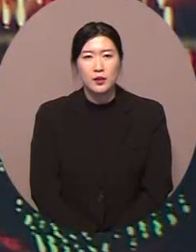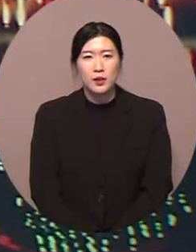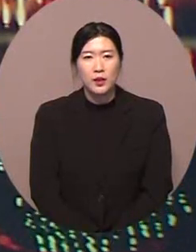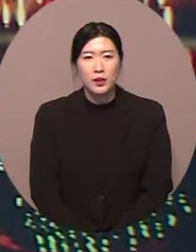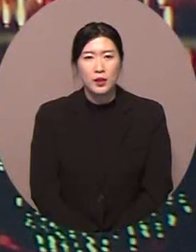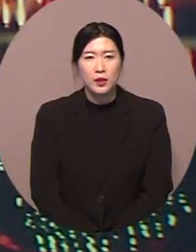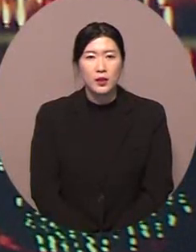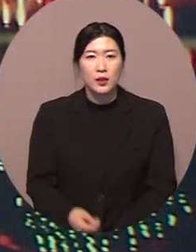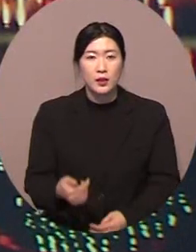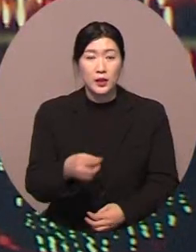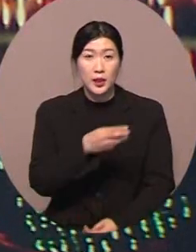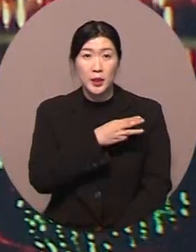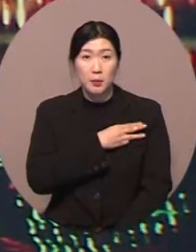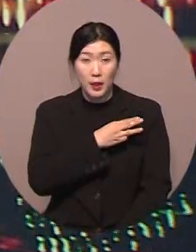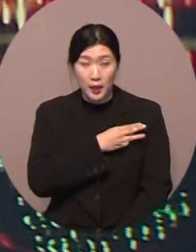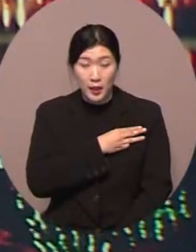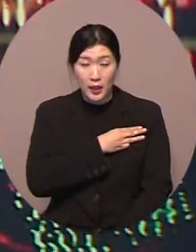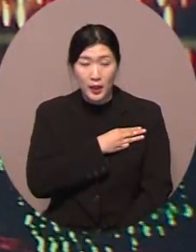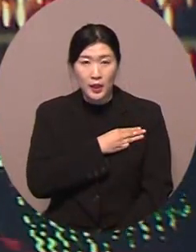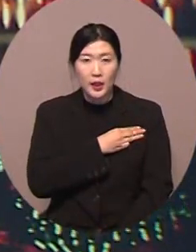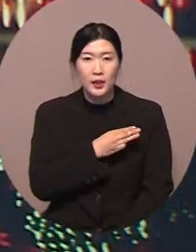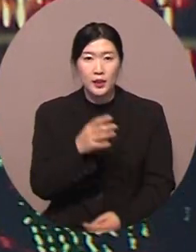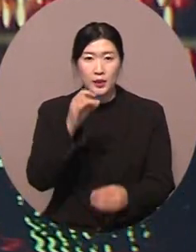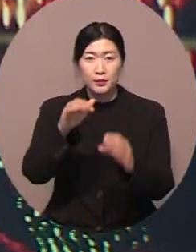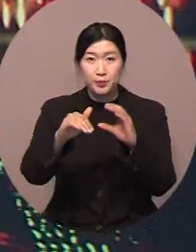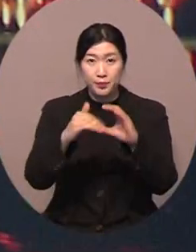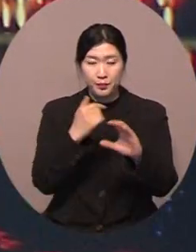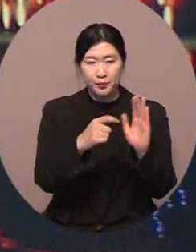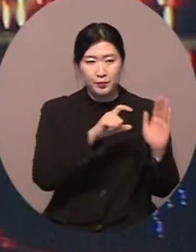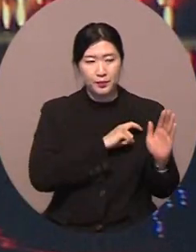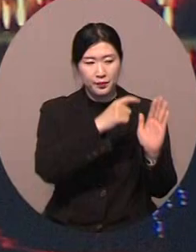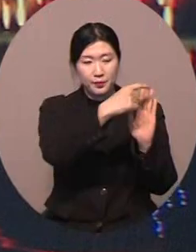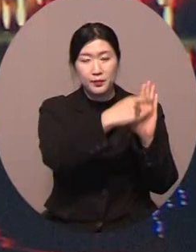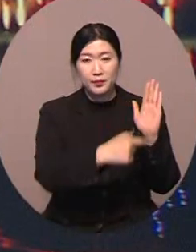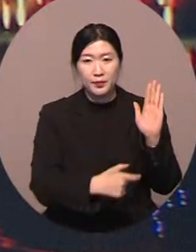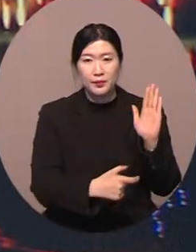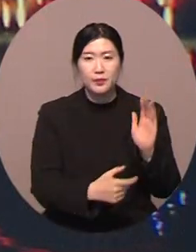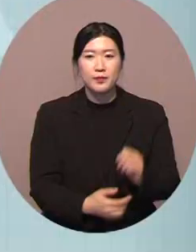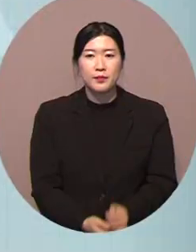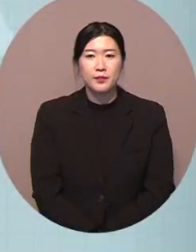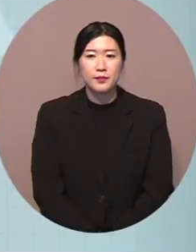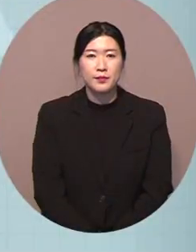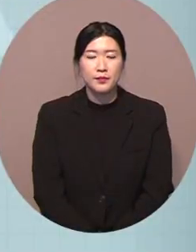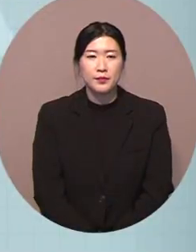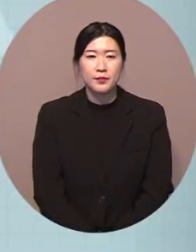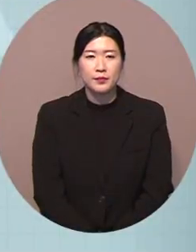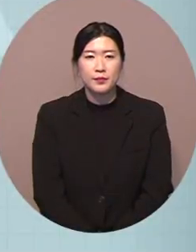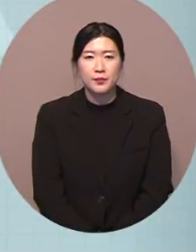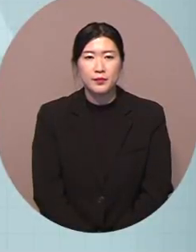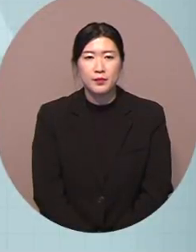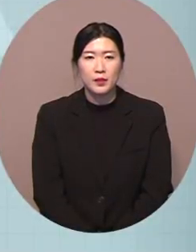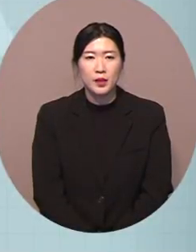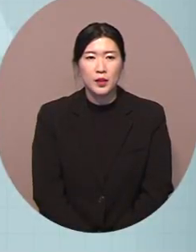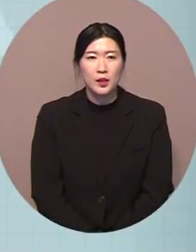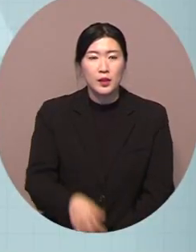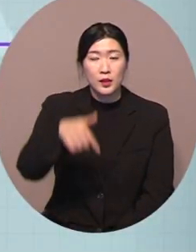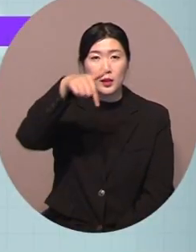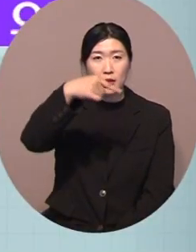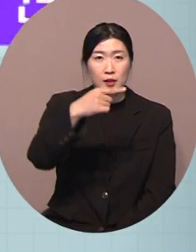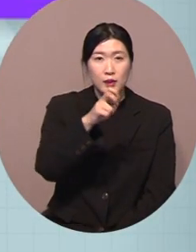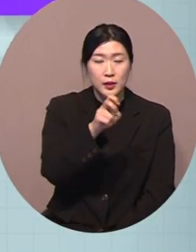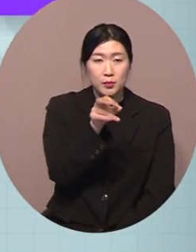다음은 저희 방송에 희망 2024 이웃돕기 성금을 보내 주신 분들입니다 주식회사